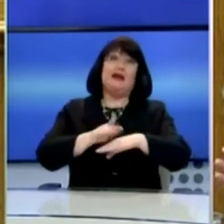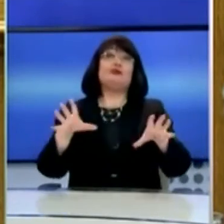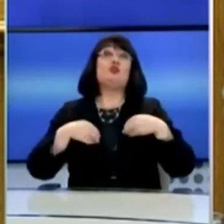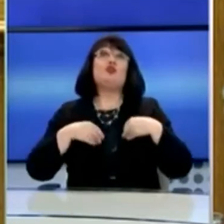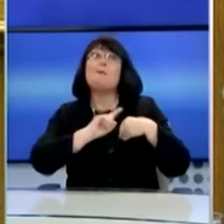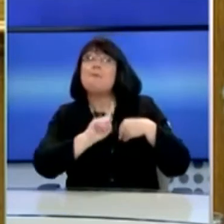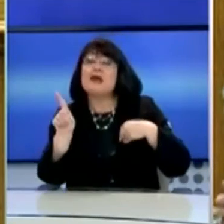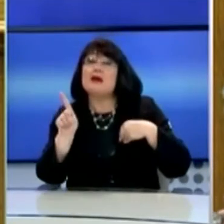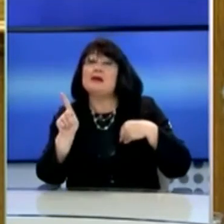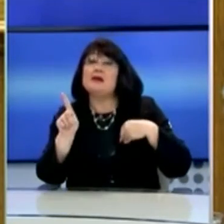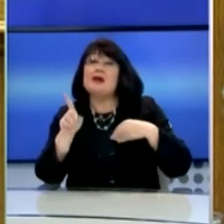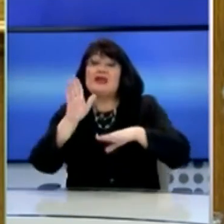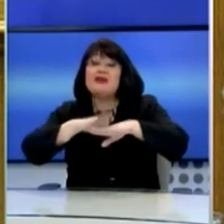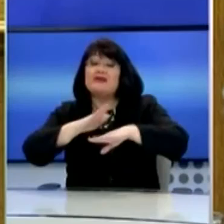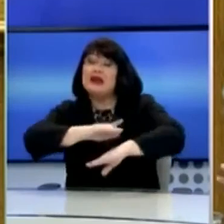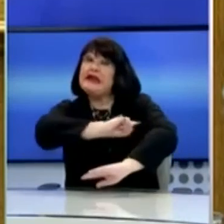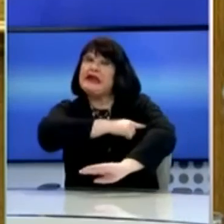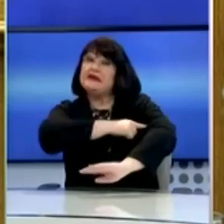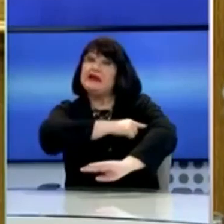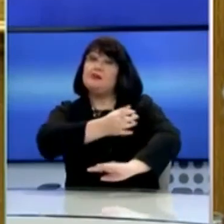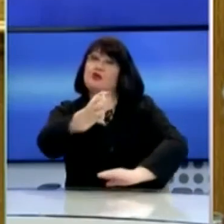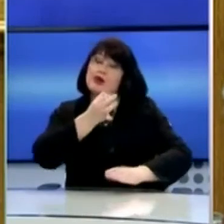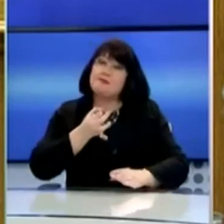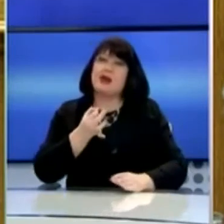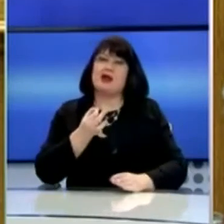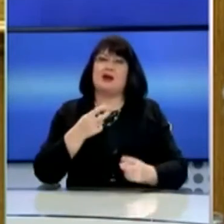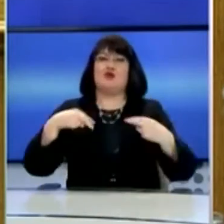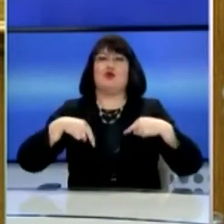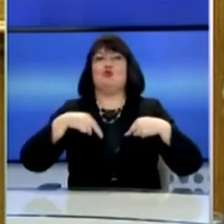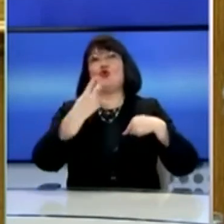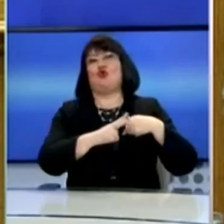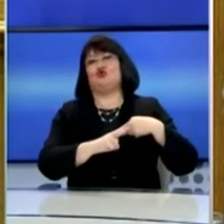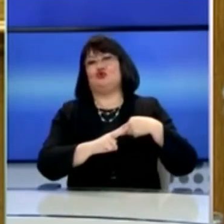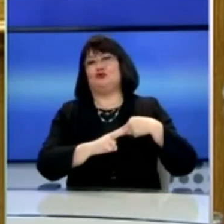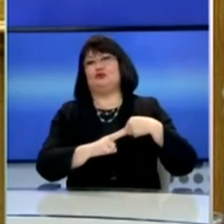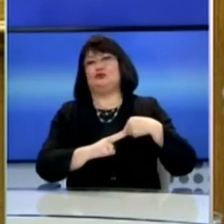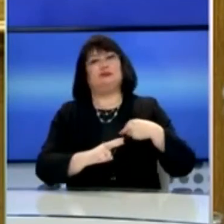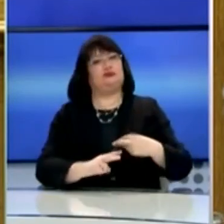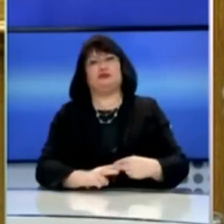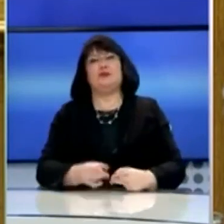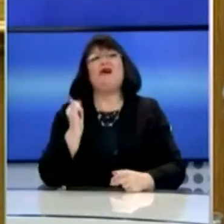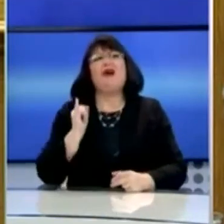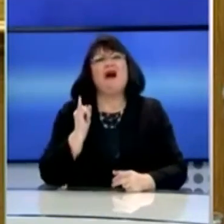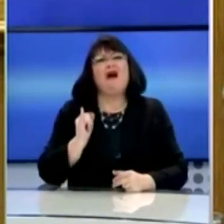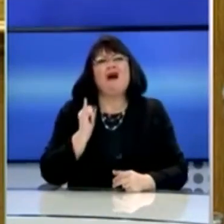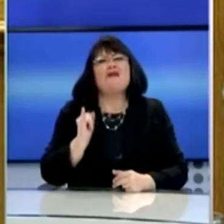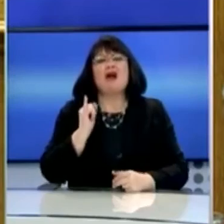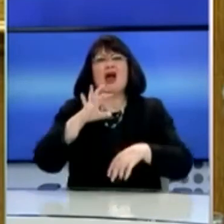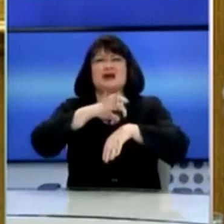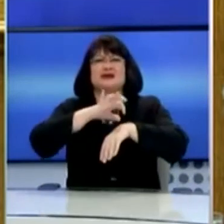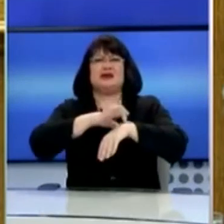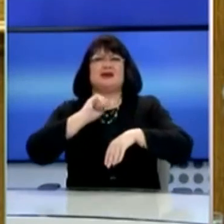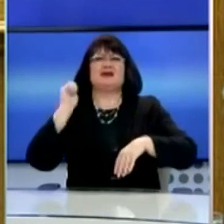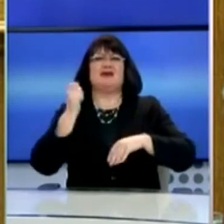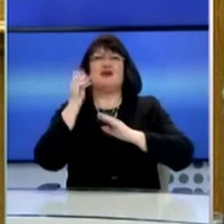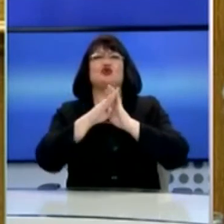Και δεν φταίνε οι γιατροί, όπως επιχείρησε να πει ο υπουργός σας. γιατί έφταναν καθυστερημένα οι ασθενείς σε ένα